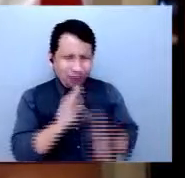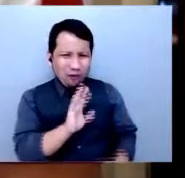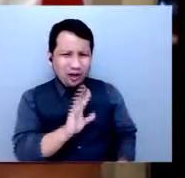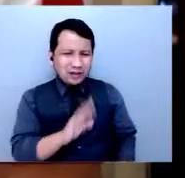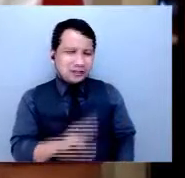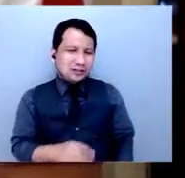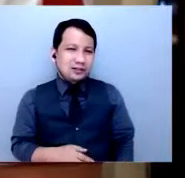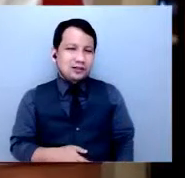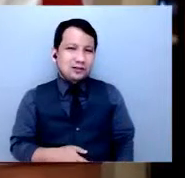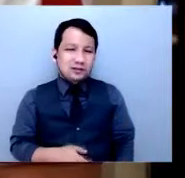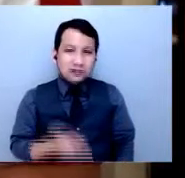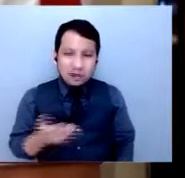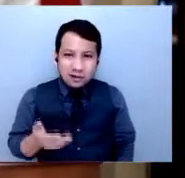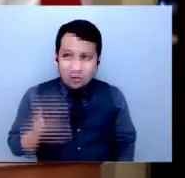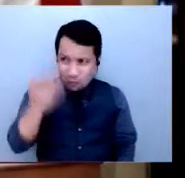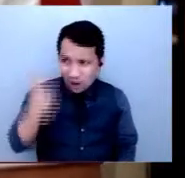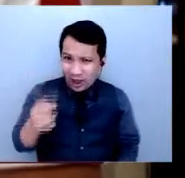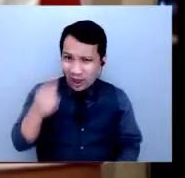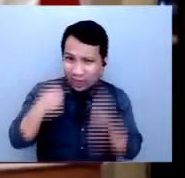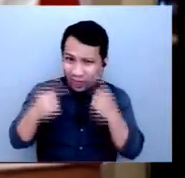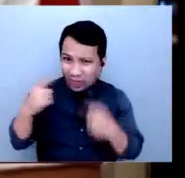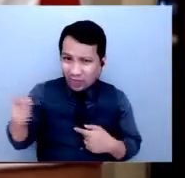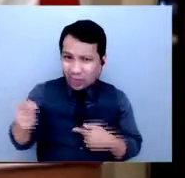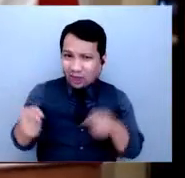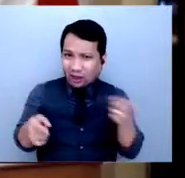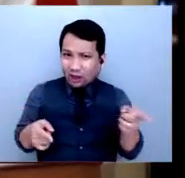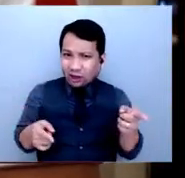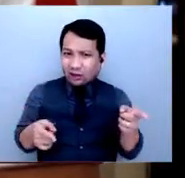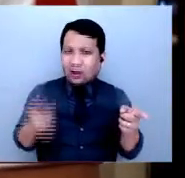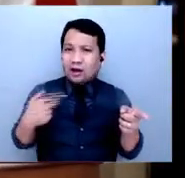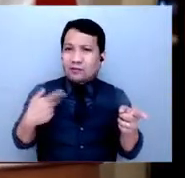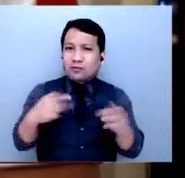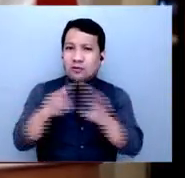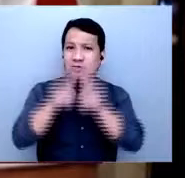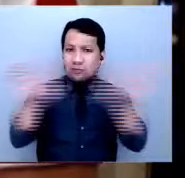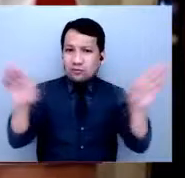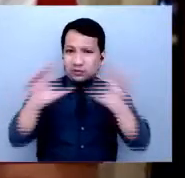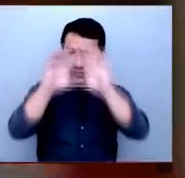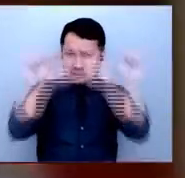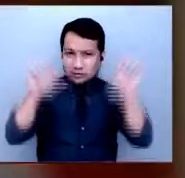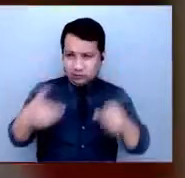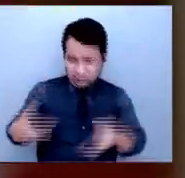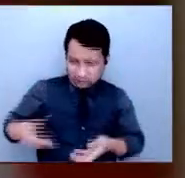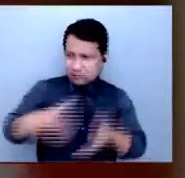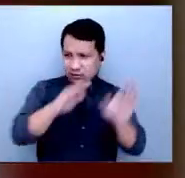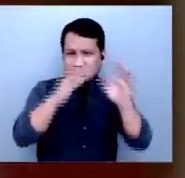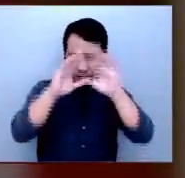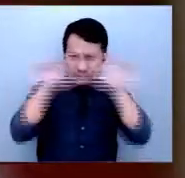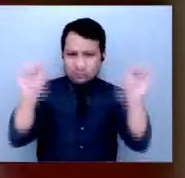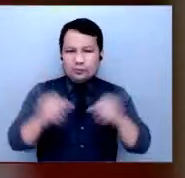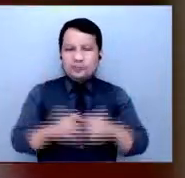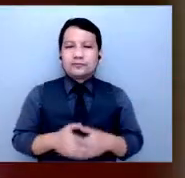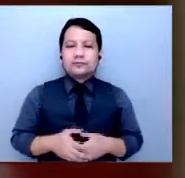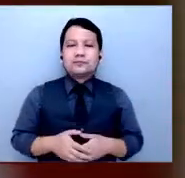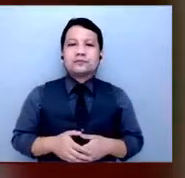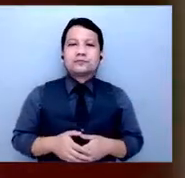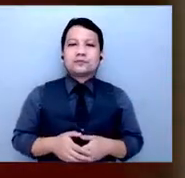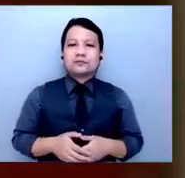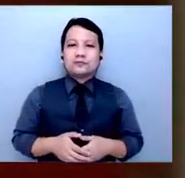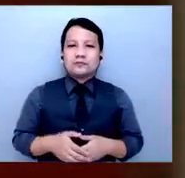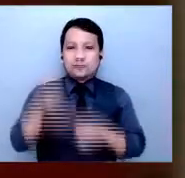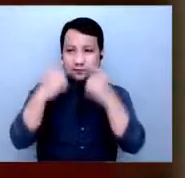Sabi ko, bakit ka iyak? Meron bukas ang presidente. Tumakbo ka. Bakit ka iyak dyan